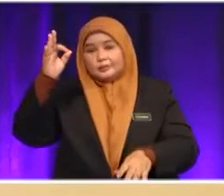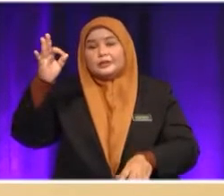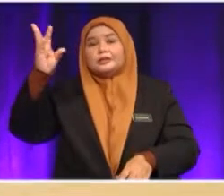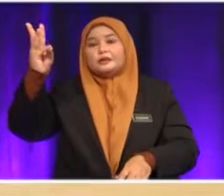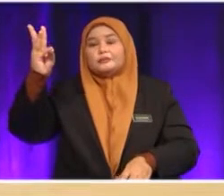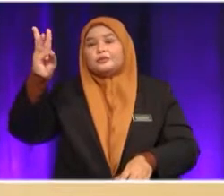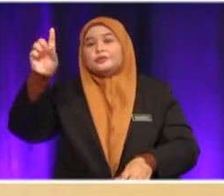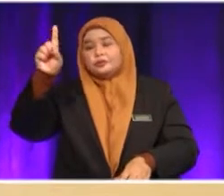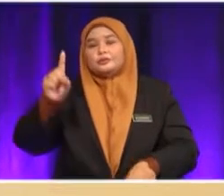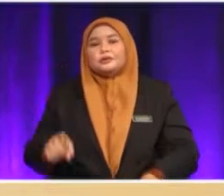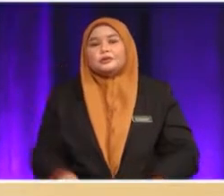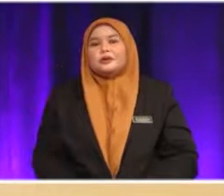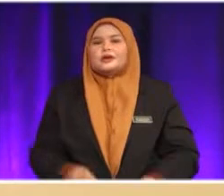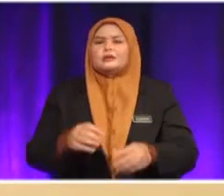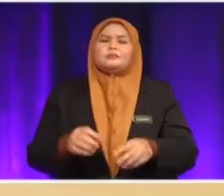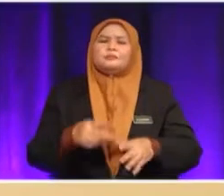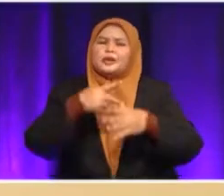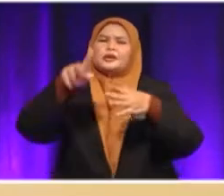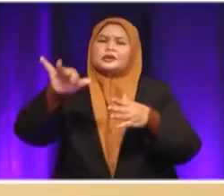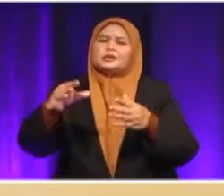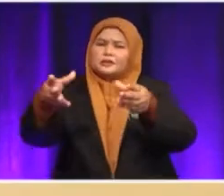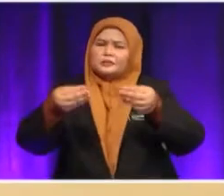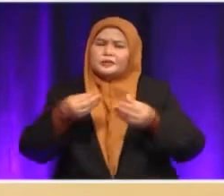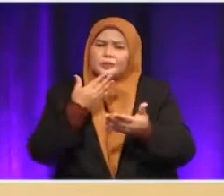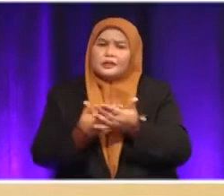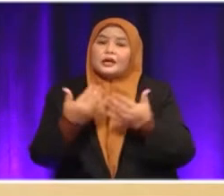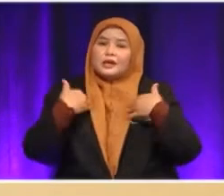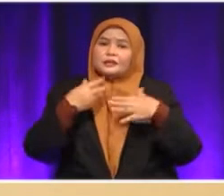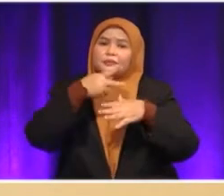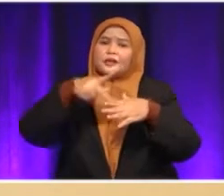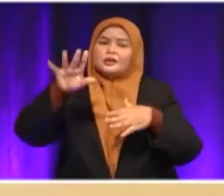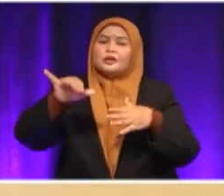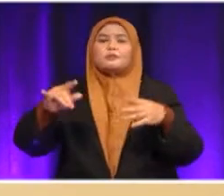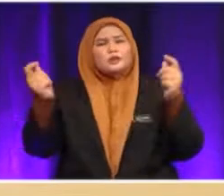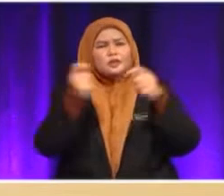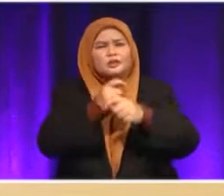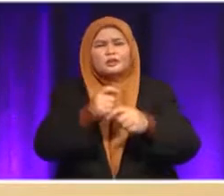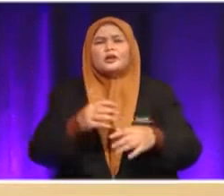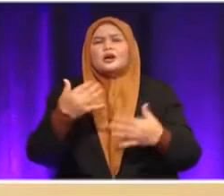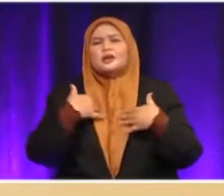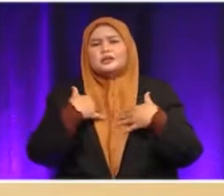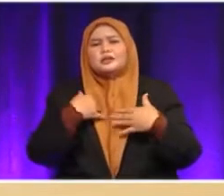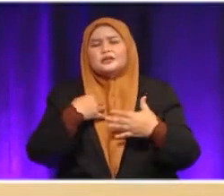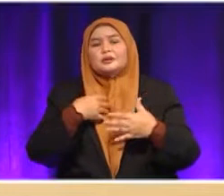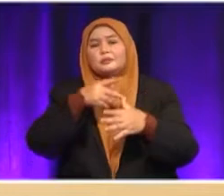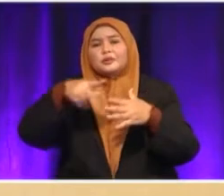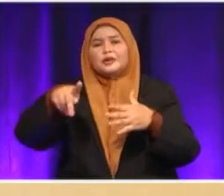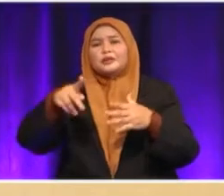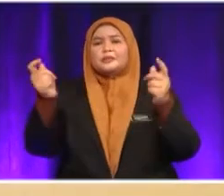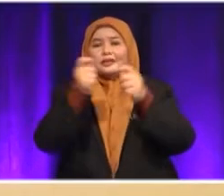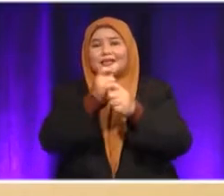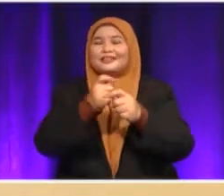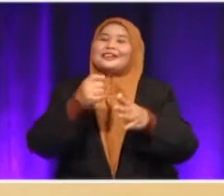pihak terdapat pihak yang menerima baik dan ada juga pihak yang menentang dan ada pihak yang menentang akhirnya